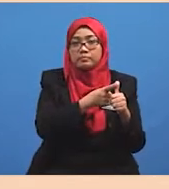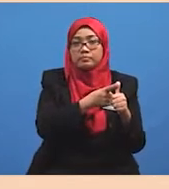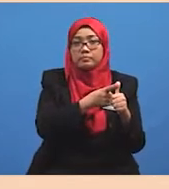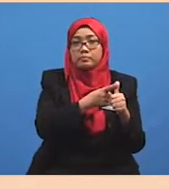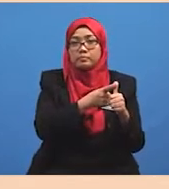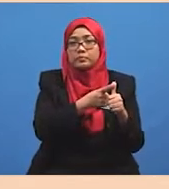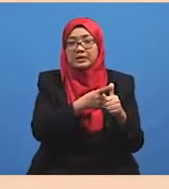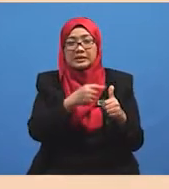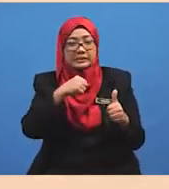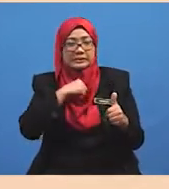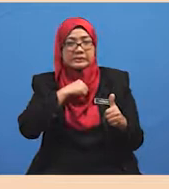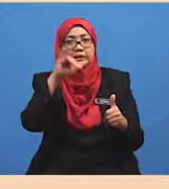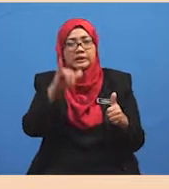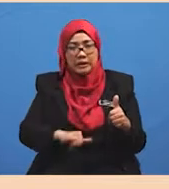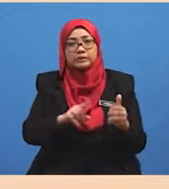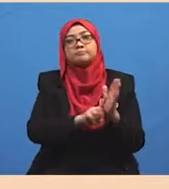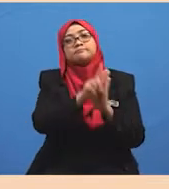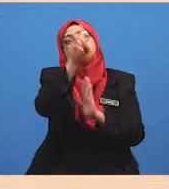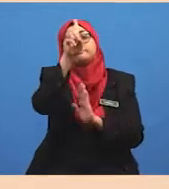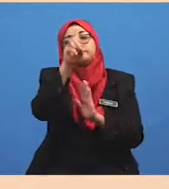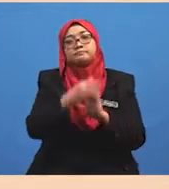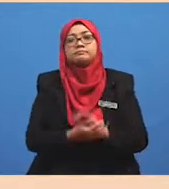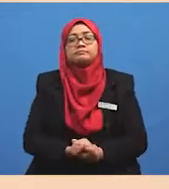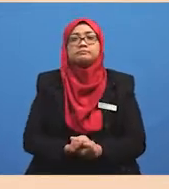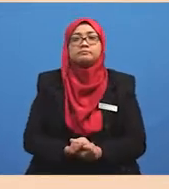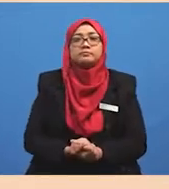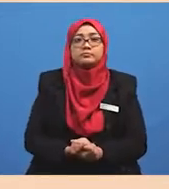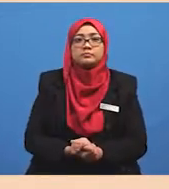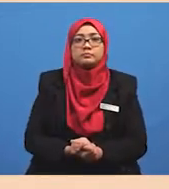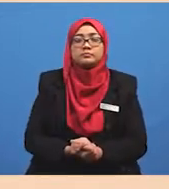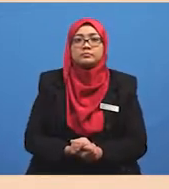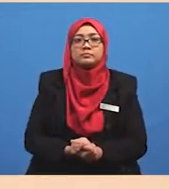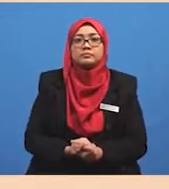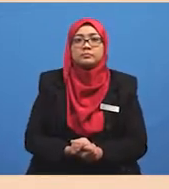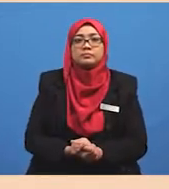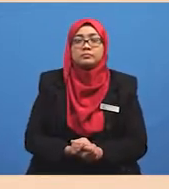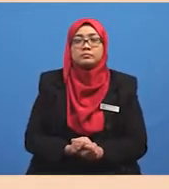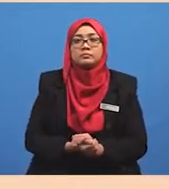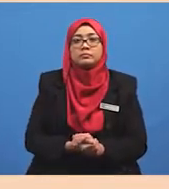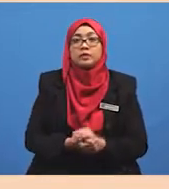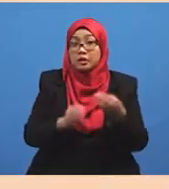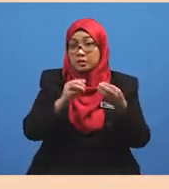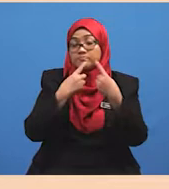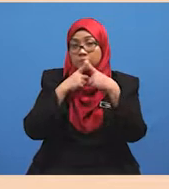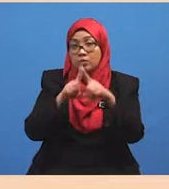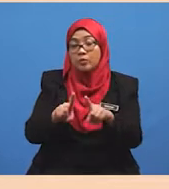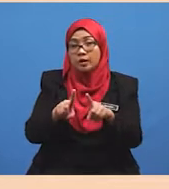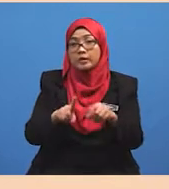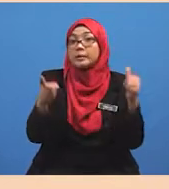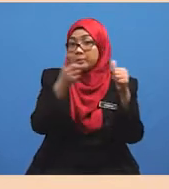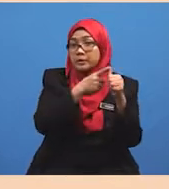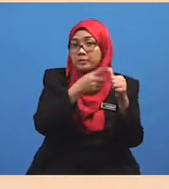tinggi ini adalah foto pertama satu